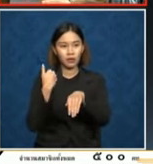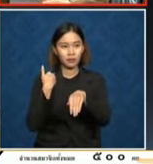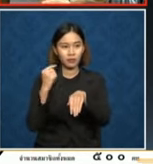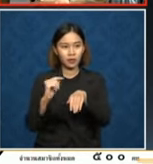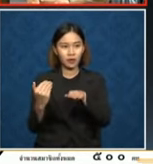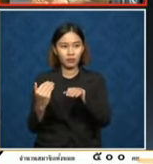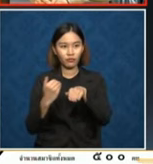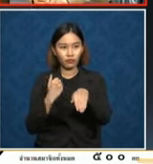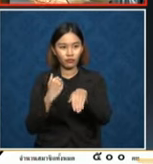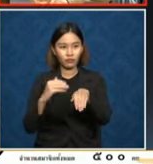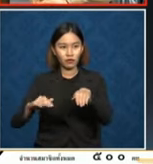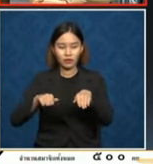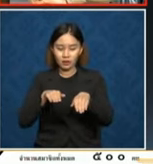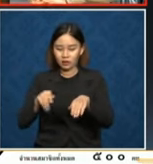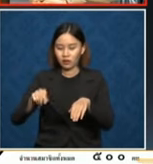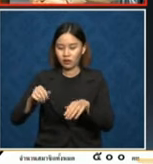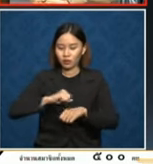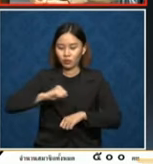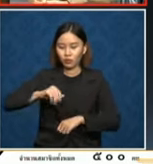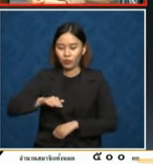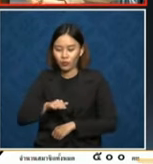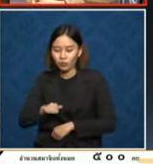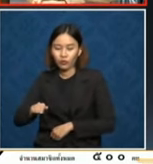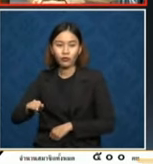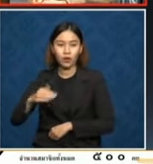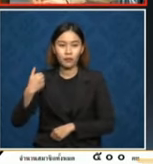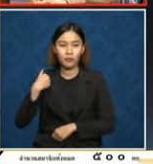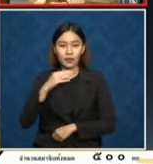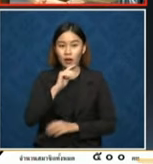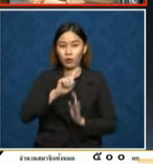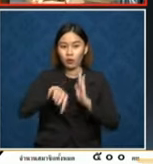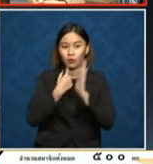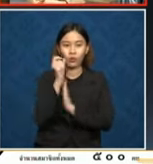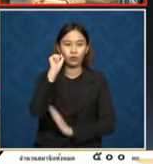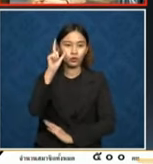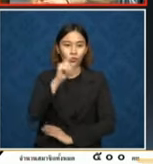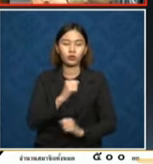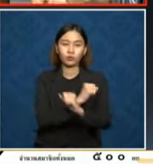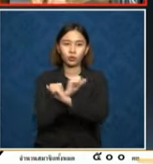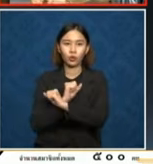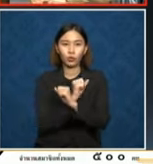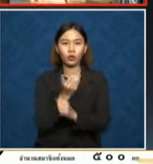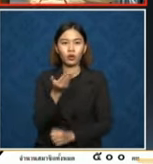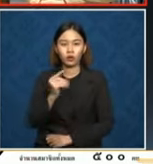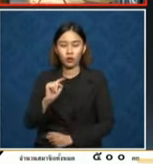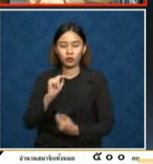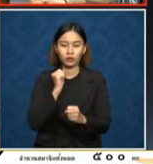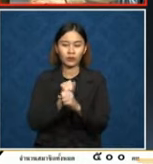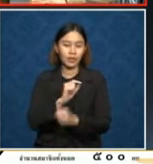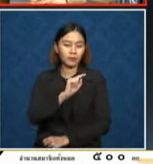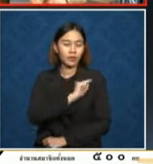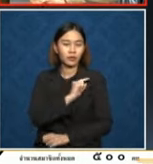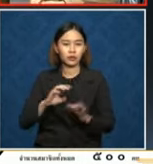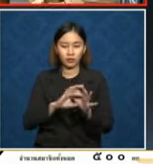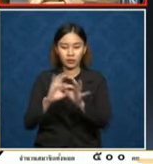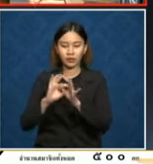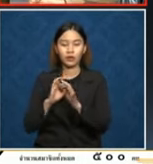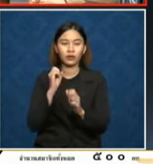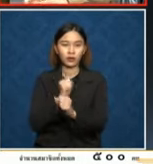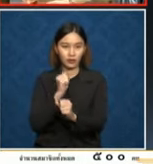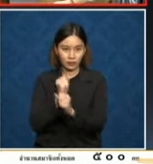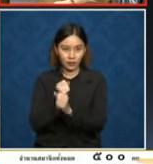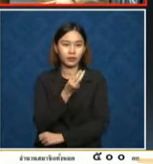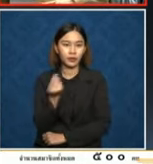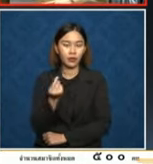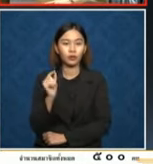กมาตรงไหลทางอยู่เสมอในเวลาเร่งด่วนแล้วเพื่อความปลอดภัยค่ะดิฉันขอให้ทางหน่วยงานที่เกี่ยวข้องโปรดติดดำเนินการด้วยนะ